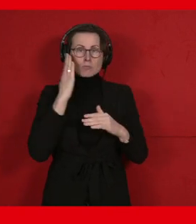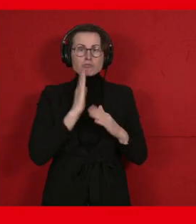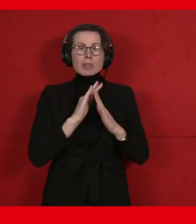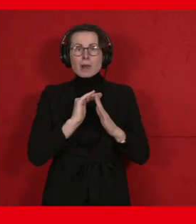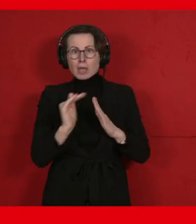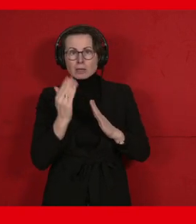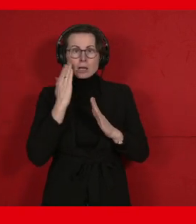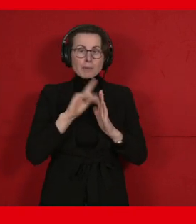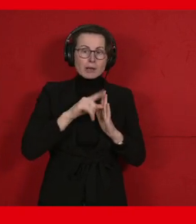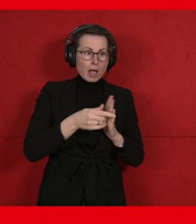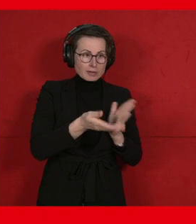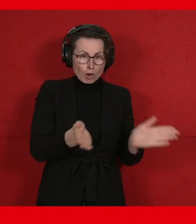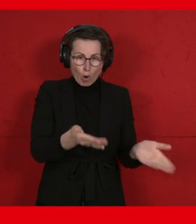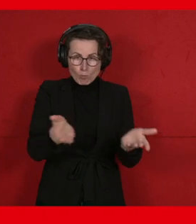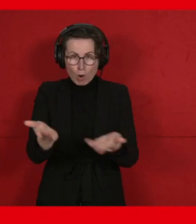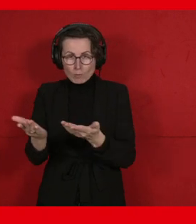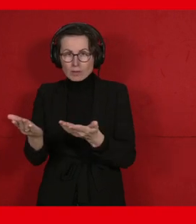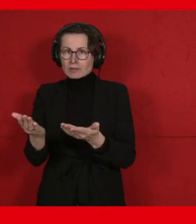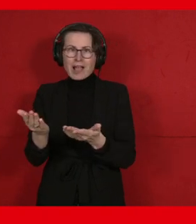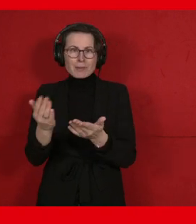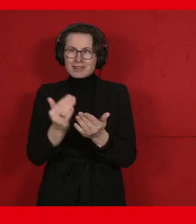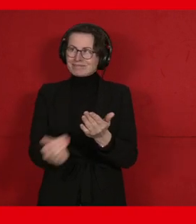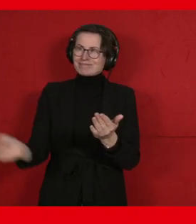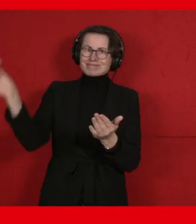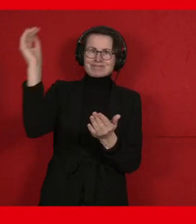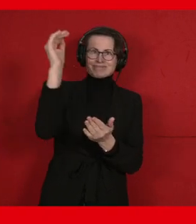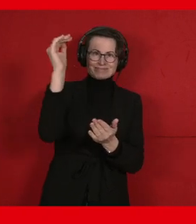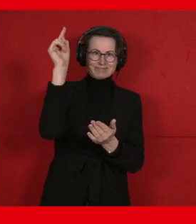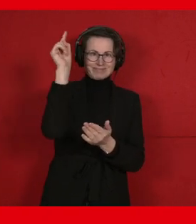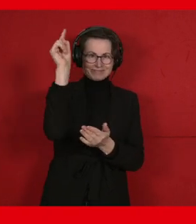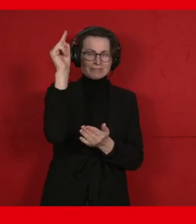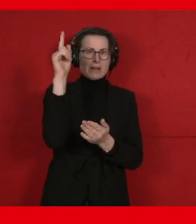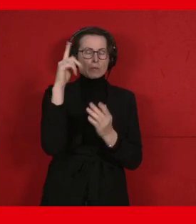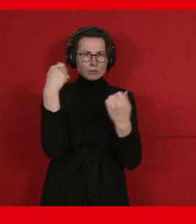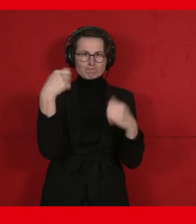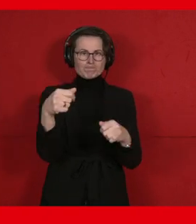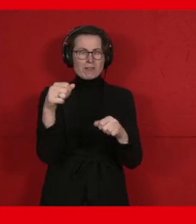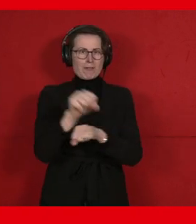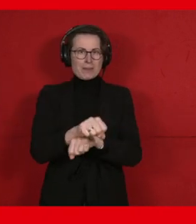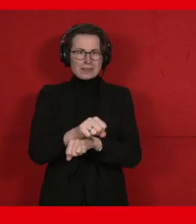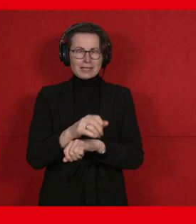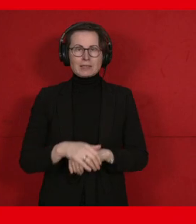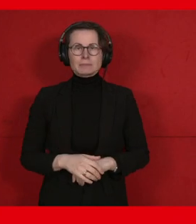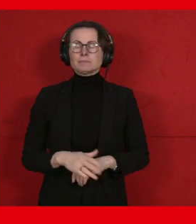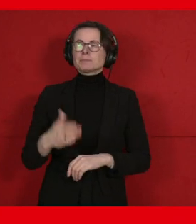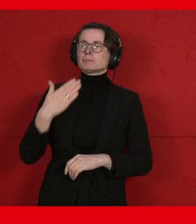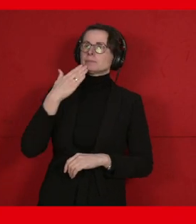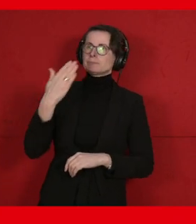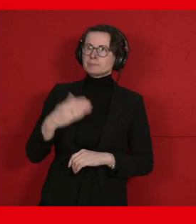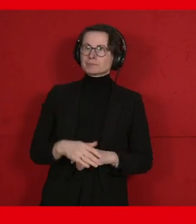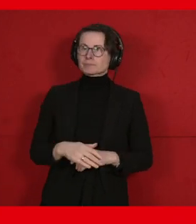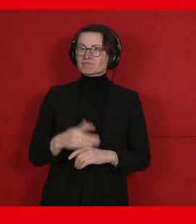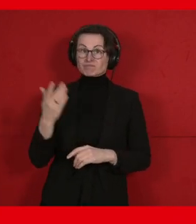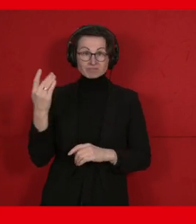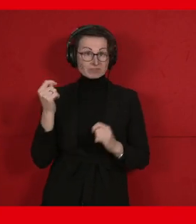liebe Kreise, jetzt macht mal, aber da gehört eine entsprechende Verbindlichkeit hinter. Vielen Dank soweit, und das ist eigentlich fast